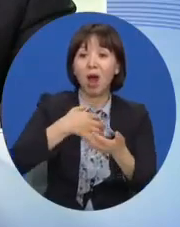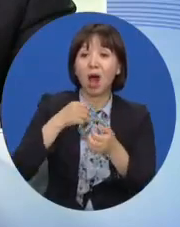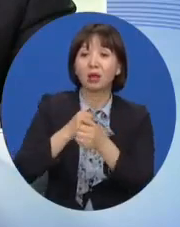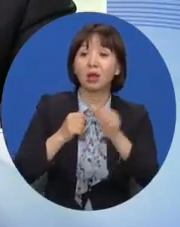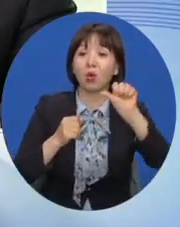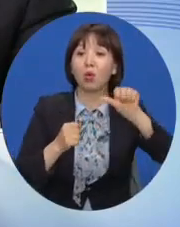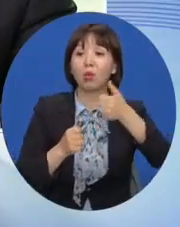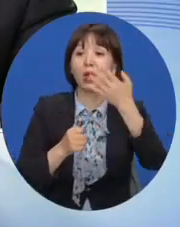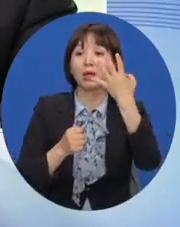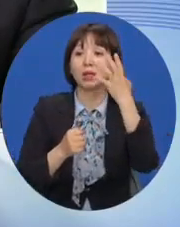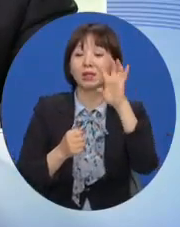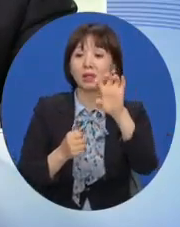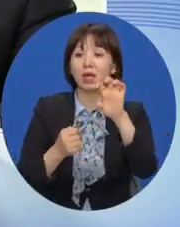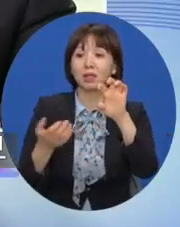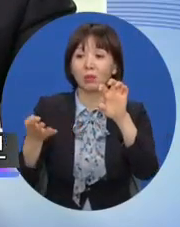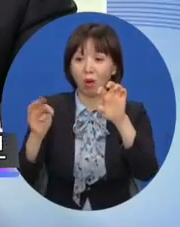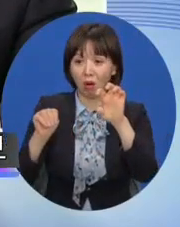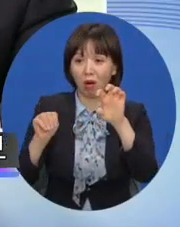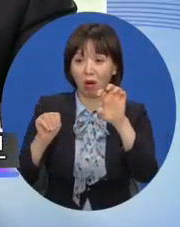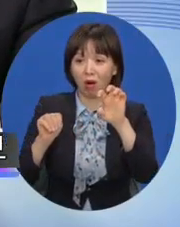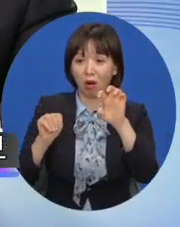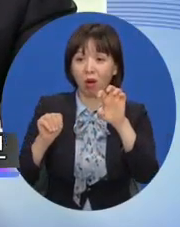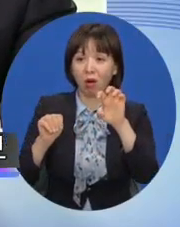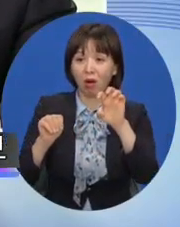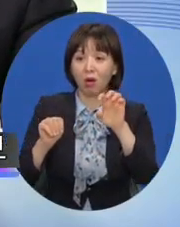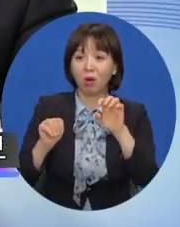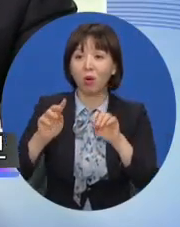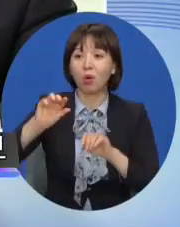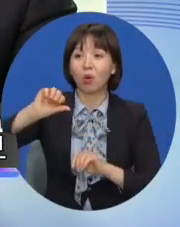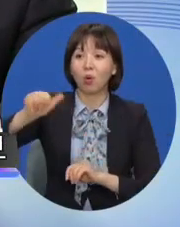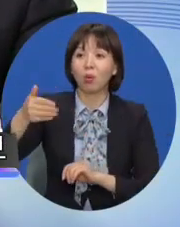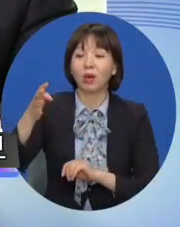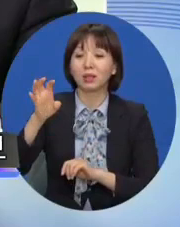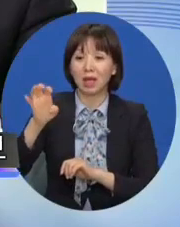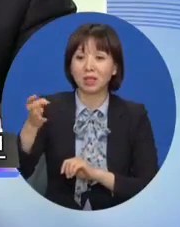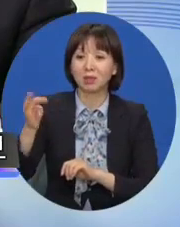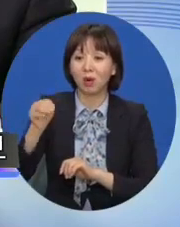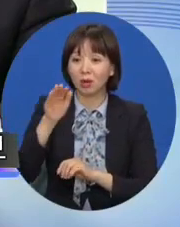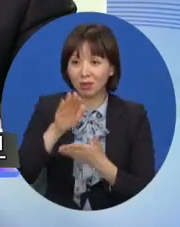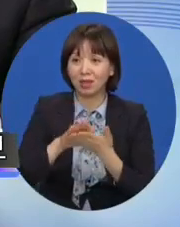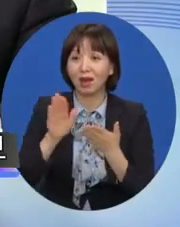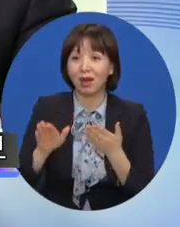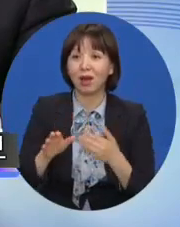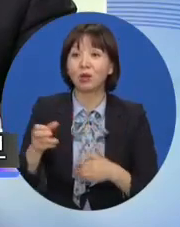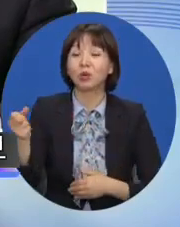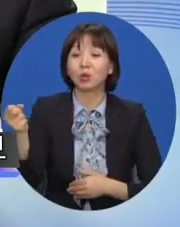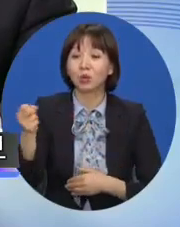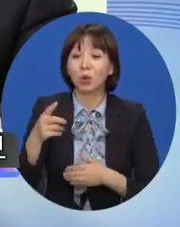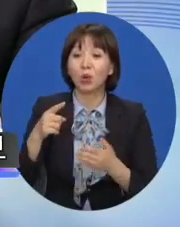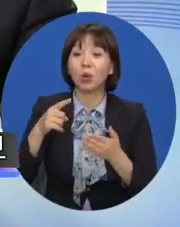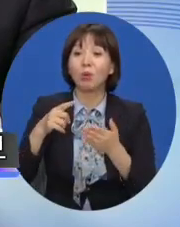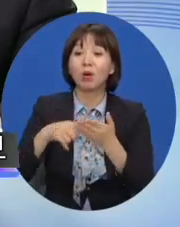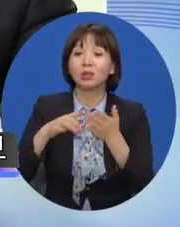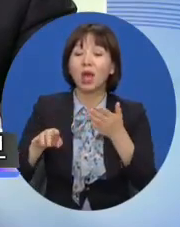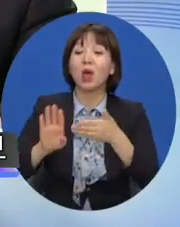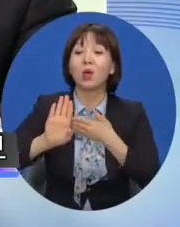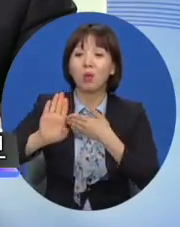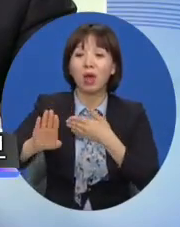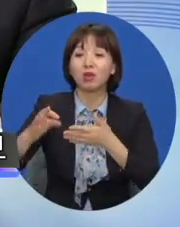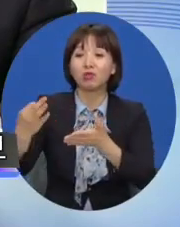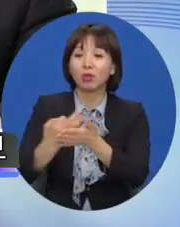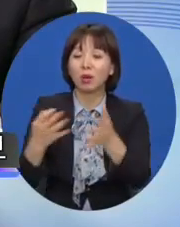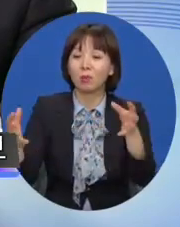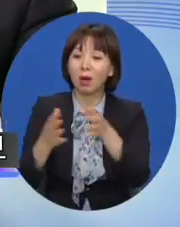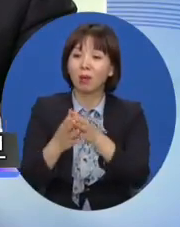540억입니다. 539억 1천만 원, 539억 7천백만 원. 그래서 540억이라고. 예, 예. 그리고 또 세외 수익까지 해가지고